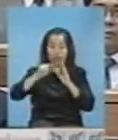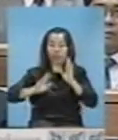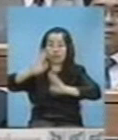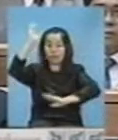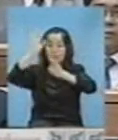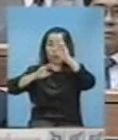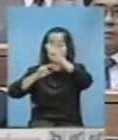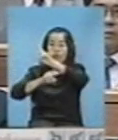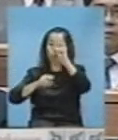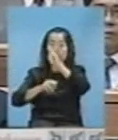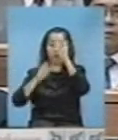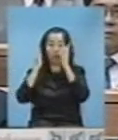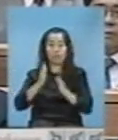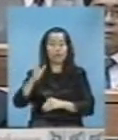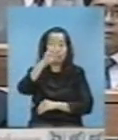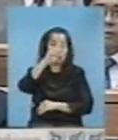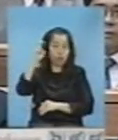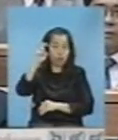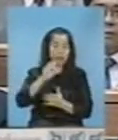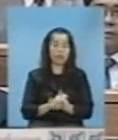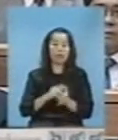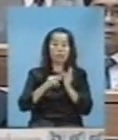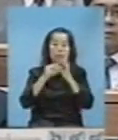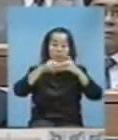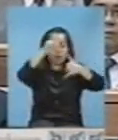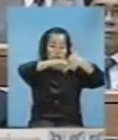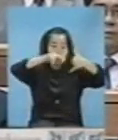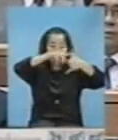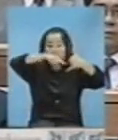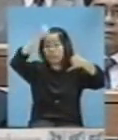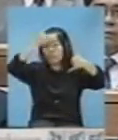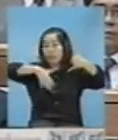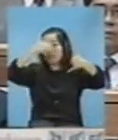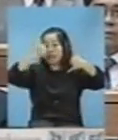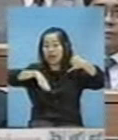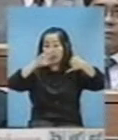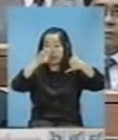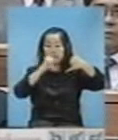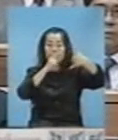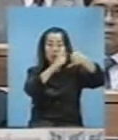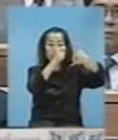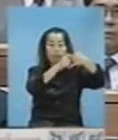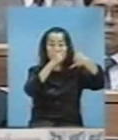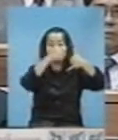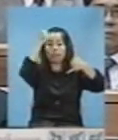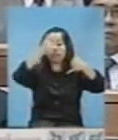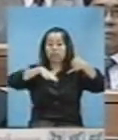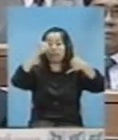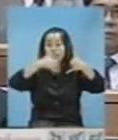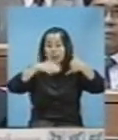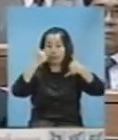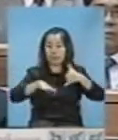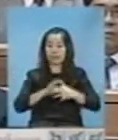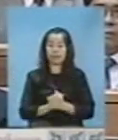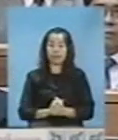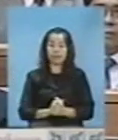อย200เสียงไม่เช่นนั้นตรวจสอบนายกรัฐมนตรีในสภาด้วยการยื่นยัตติอภิปรายไม่ไว้วางใจไม่